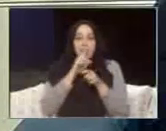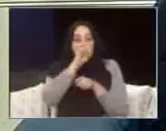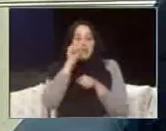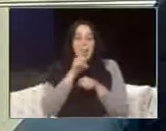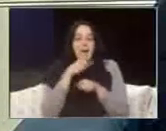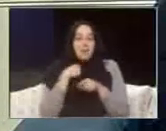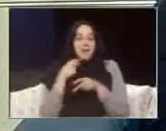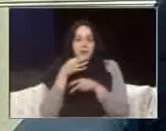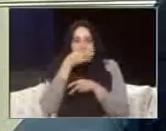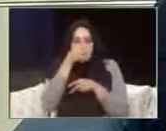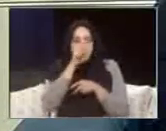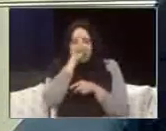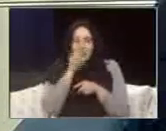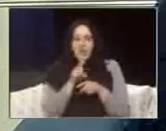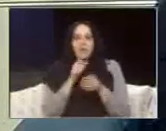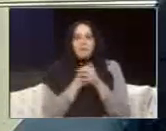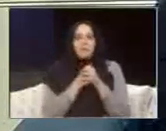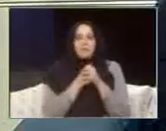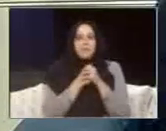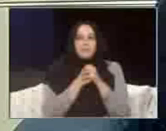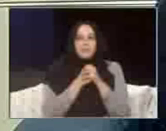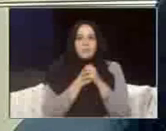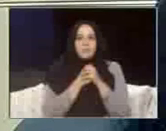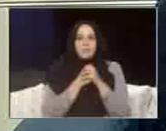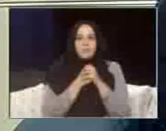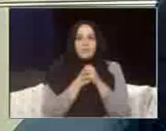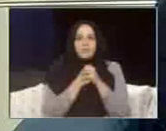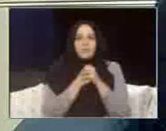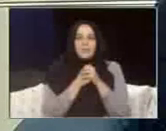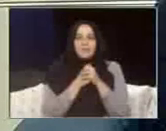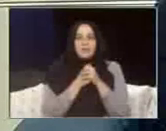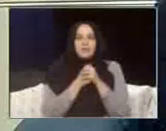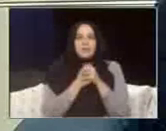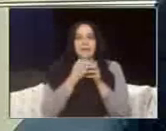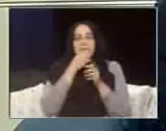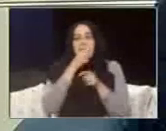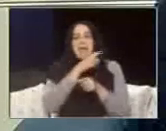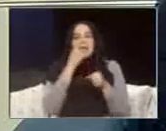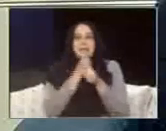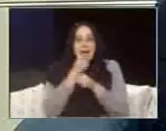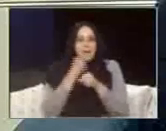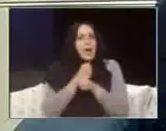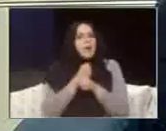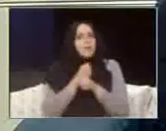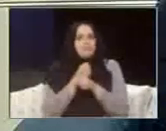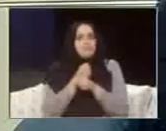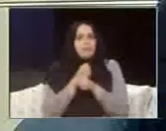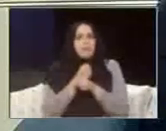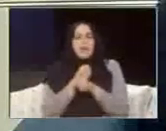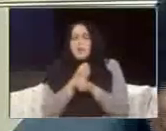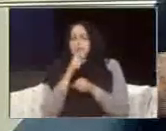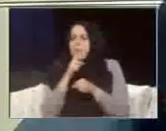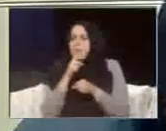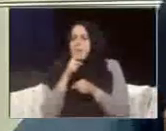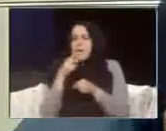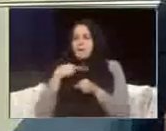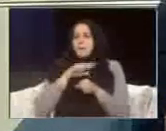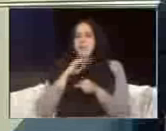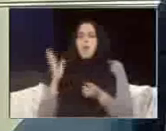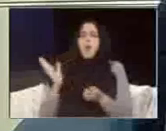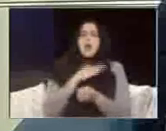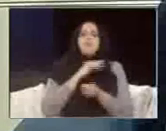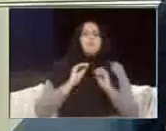هذا السؤال المفيد. نعم. يعني ونزع لي كامل الخدمه قال لي كنت حاكمه انا الخدمه فيها نزعها